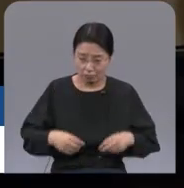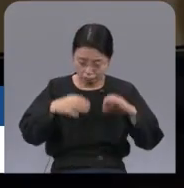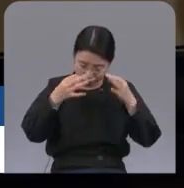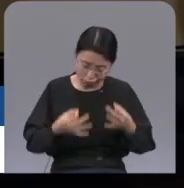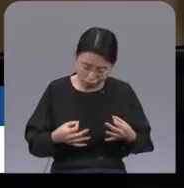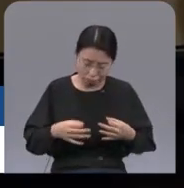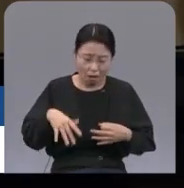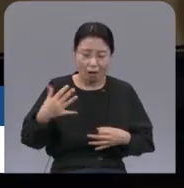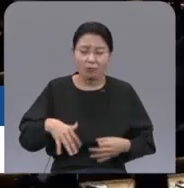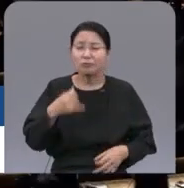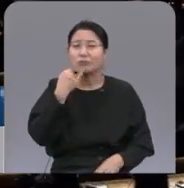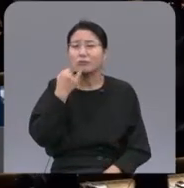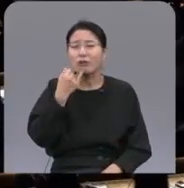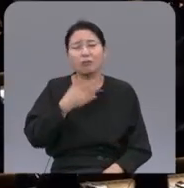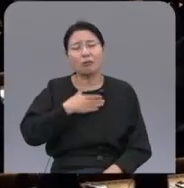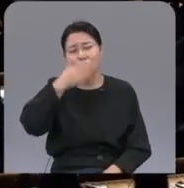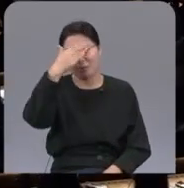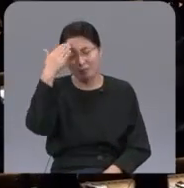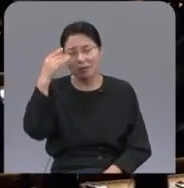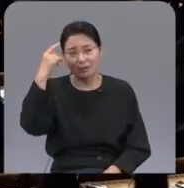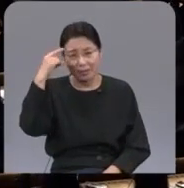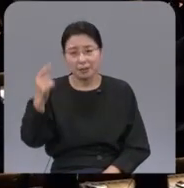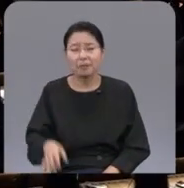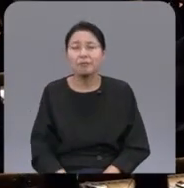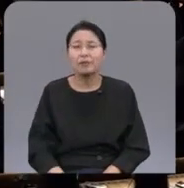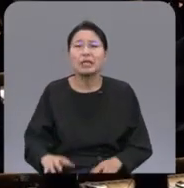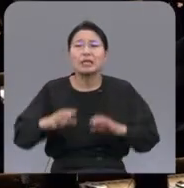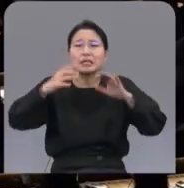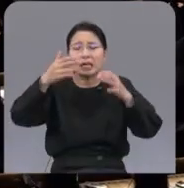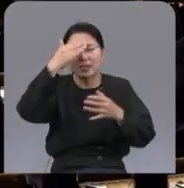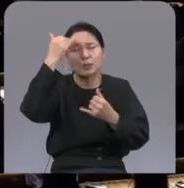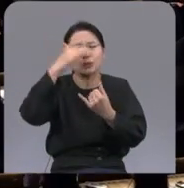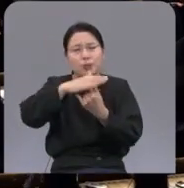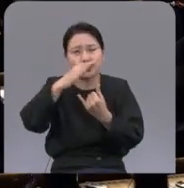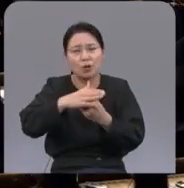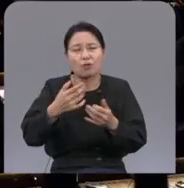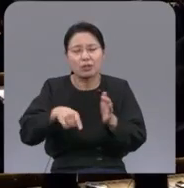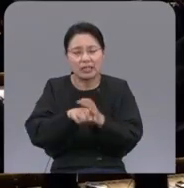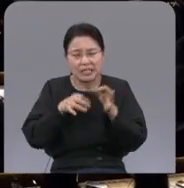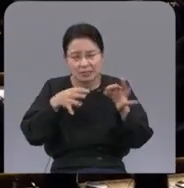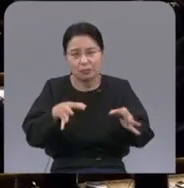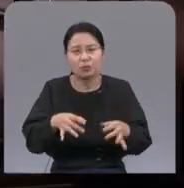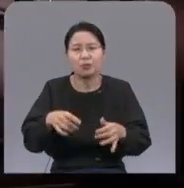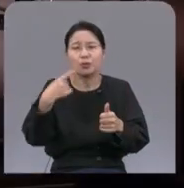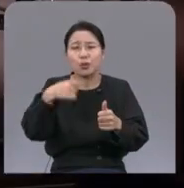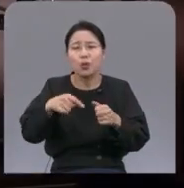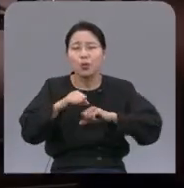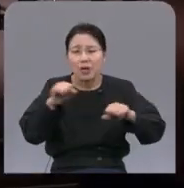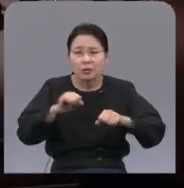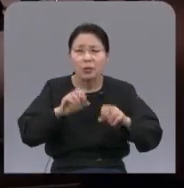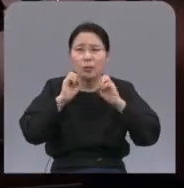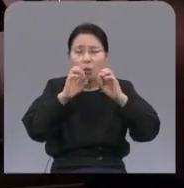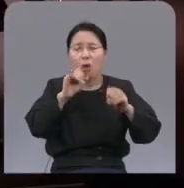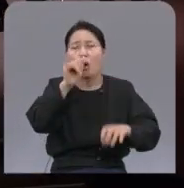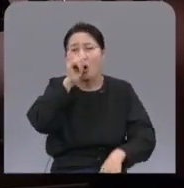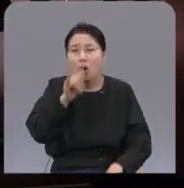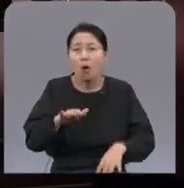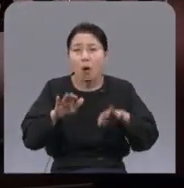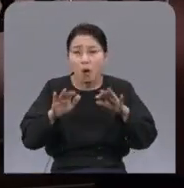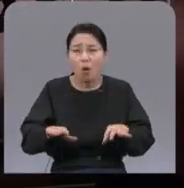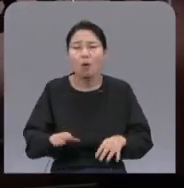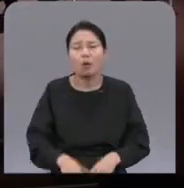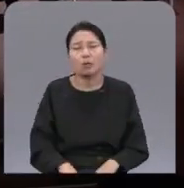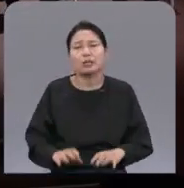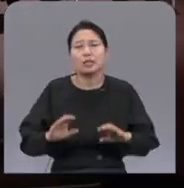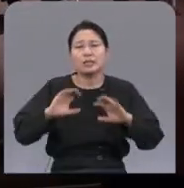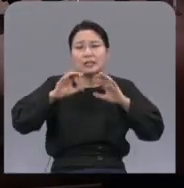l'Unesco Ouzi pour sa part a avoué que lui et ses camarades n'ont jamais été frustrés car ils étaient trop jeunes pour l'être josuis quant à lui indiquer